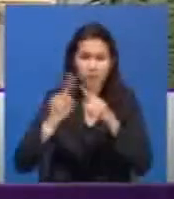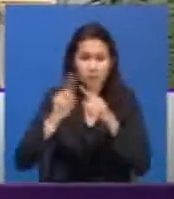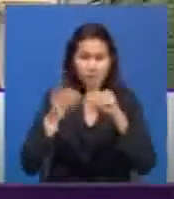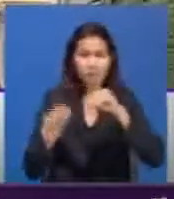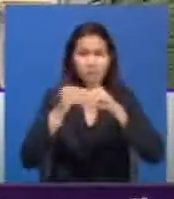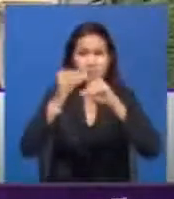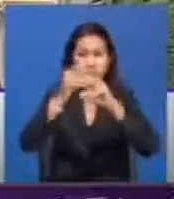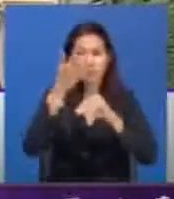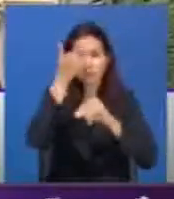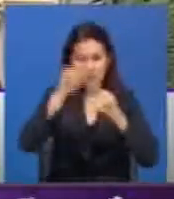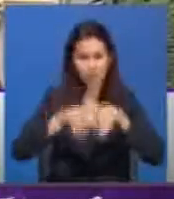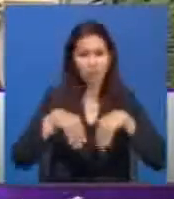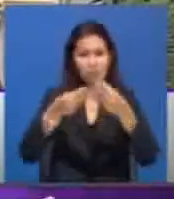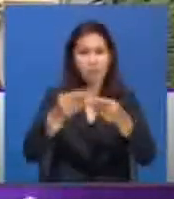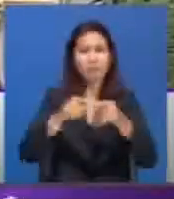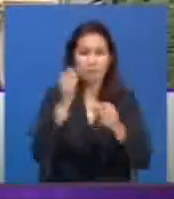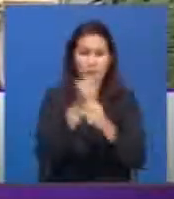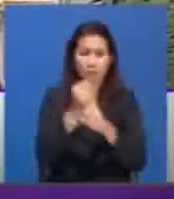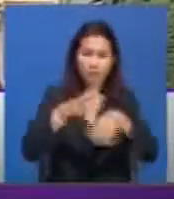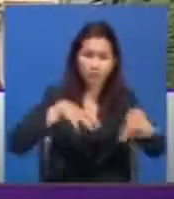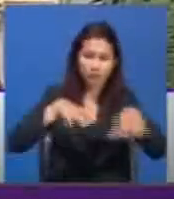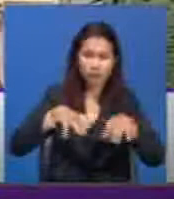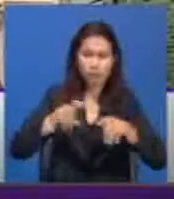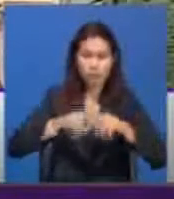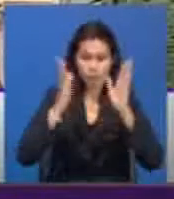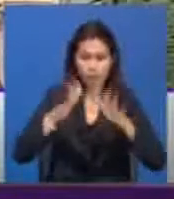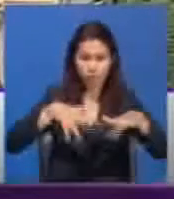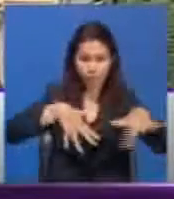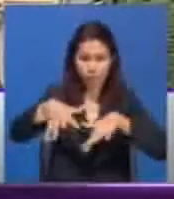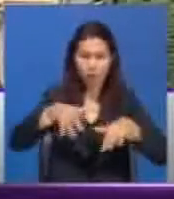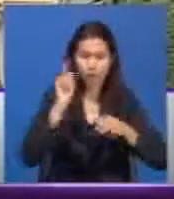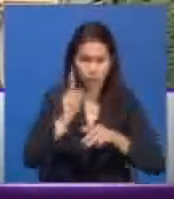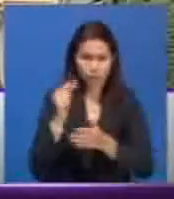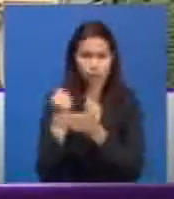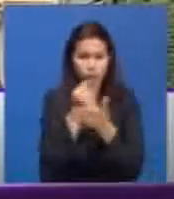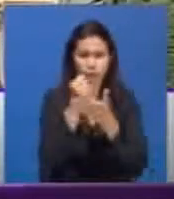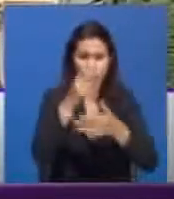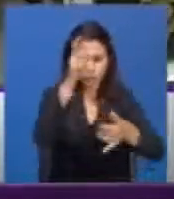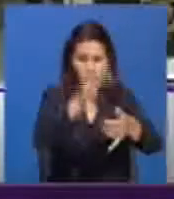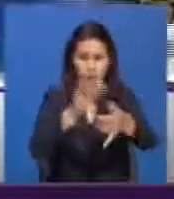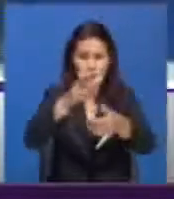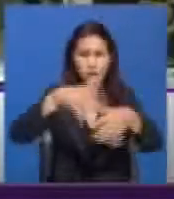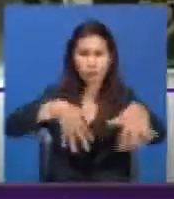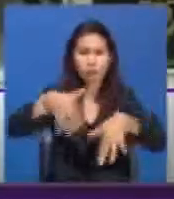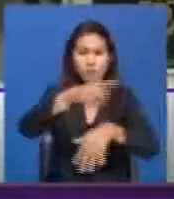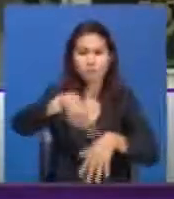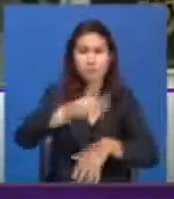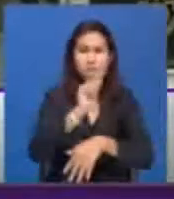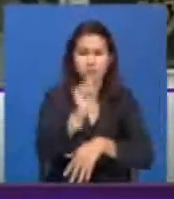พื่อให้การทำงานดูแลชีวิตทรัพย์สินของประชาชนเป็นหลักค่ะ